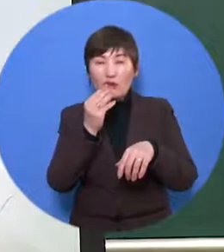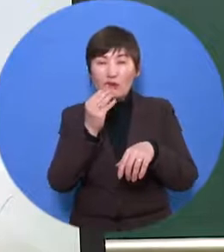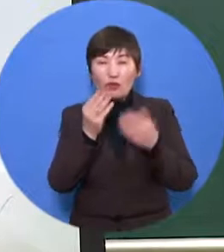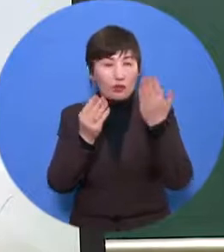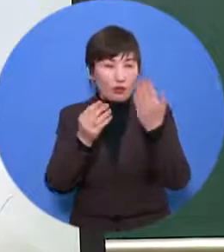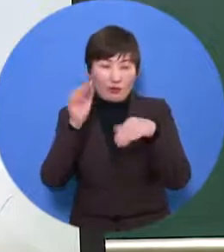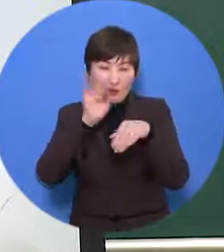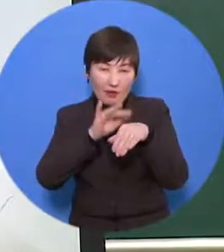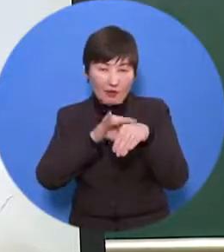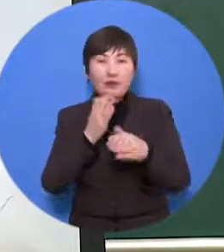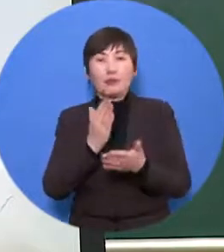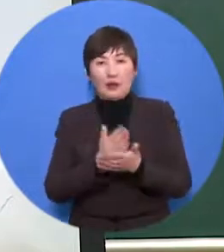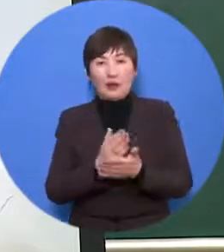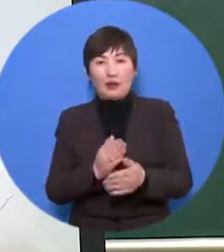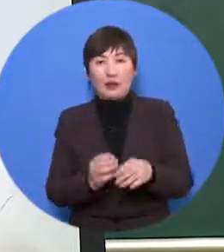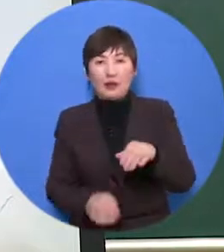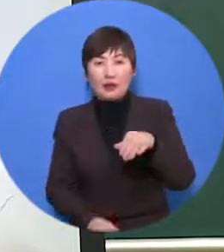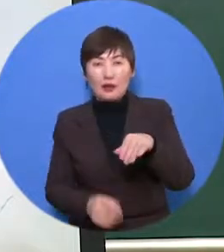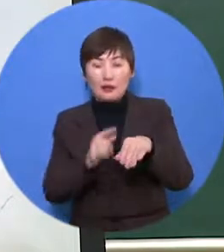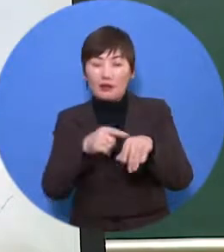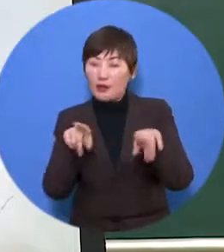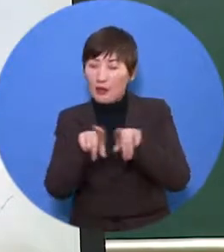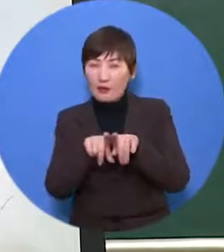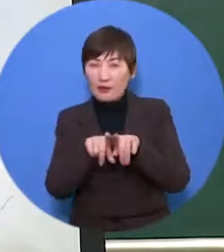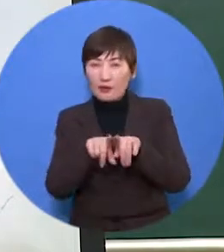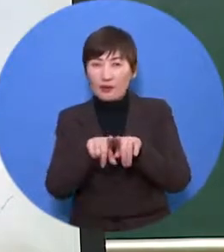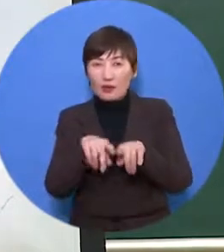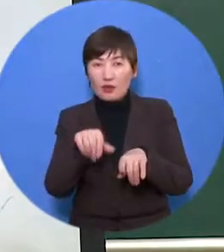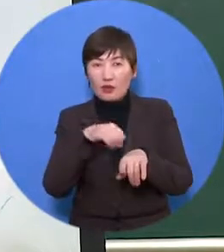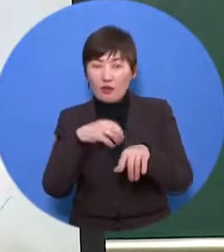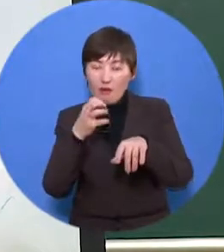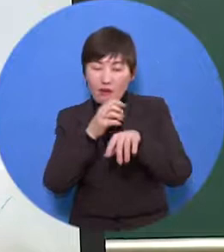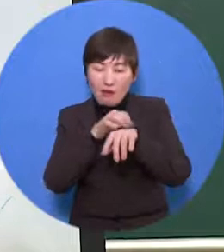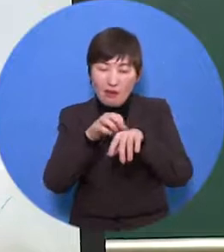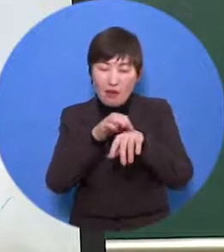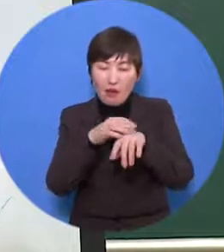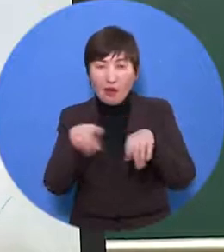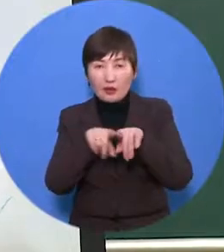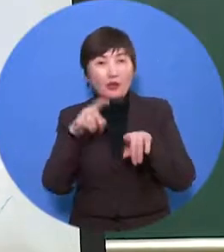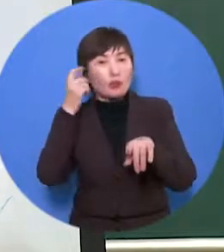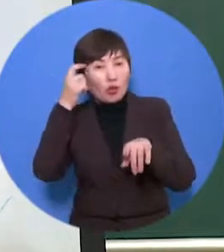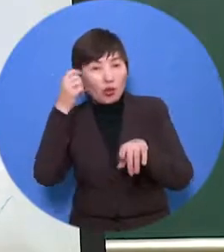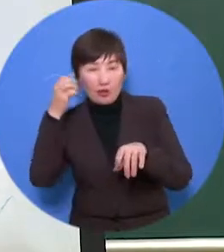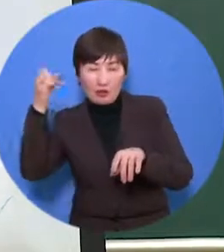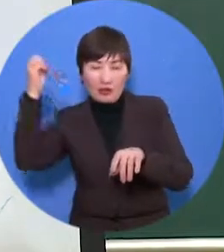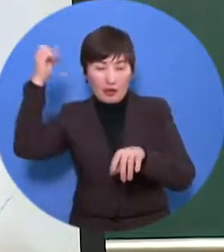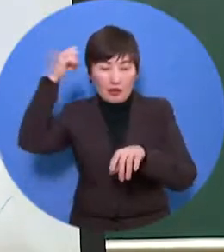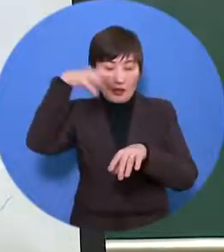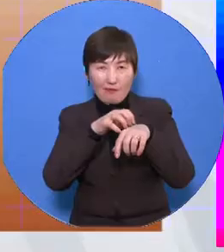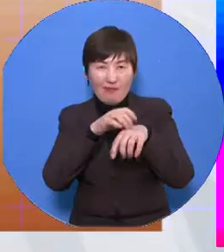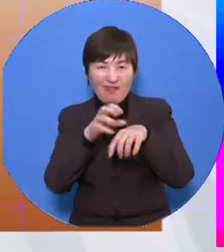байгаа. Тэгвэл яг үүнтэй адилханар та нар барзгар гадаргууг төсөөлөн гэрлийн цэцэргүүдийг